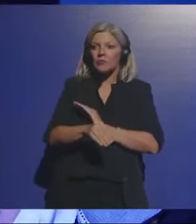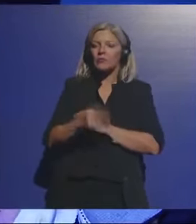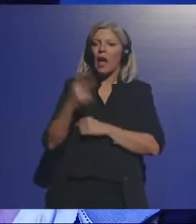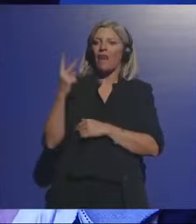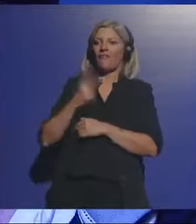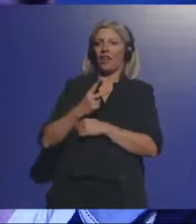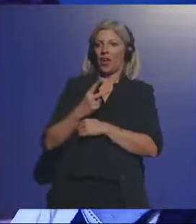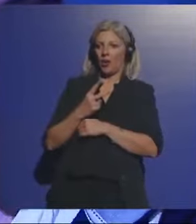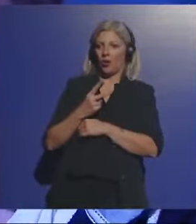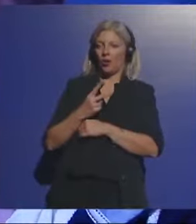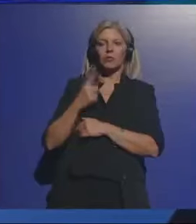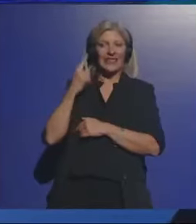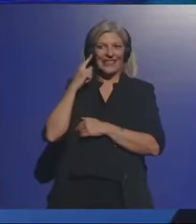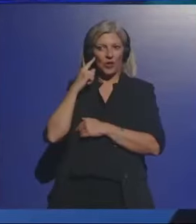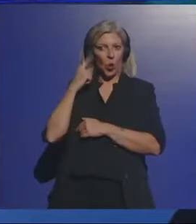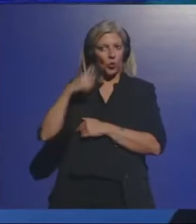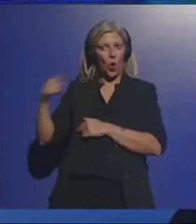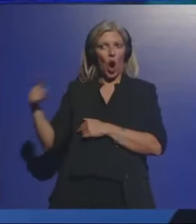si sente